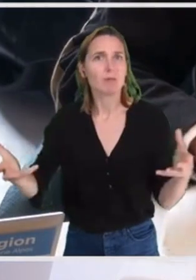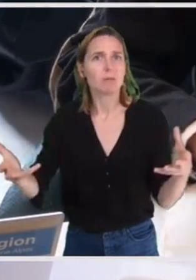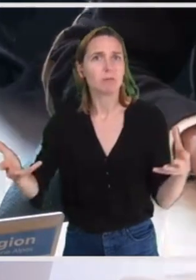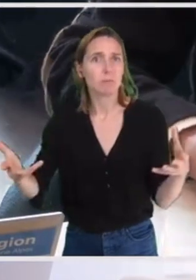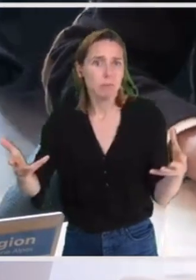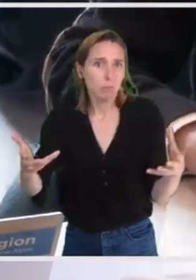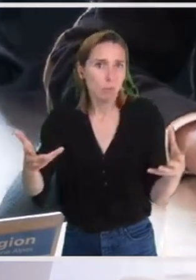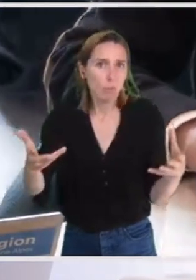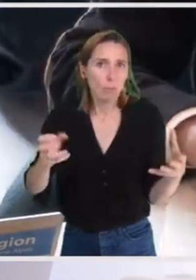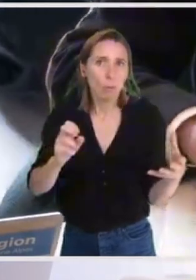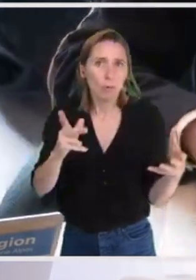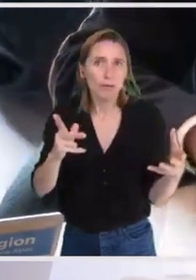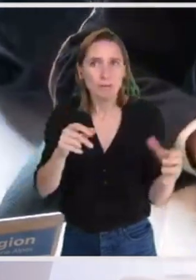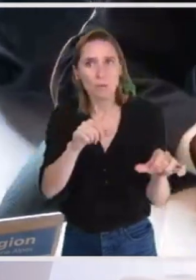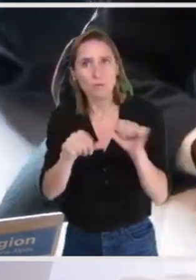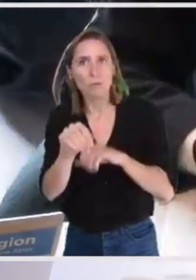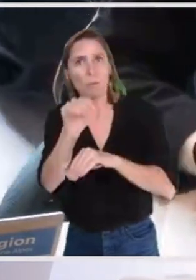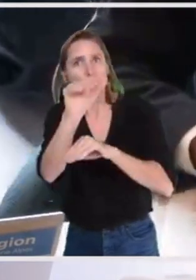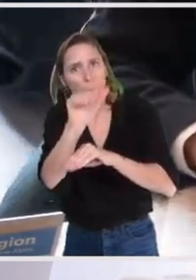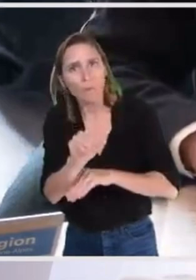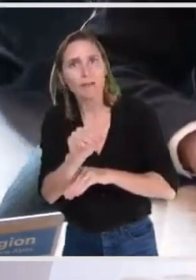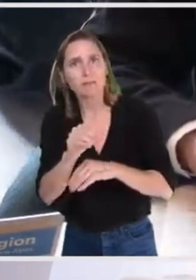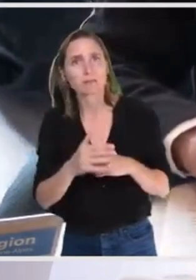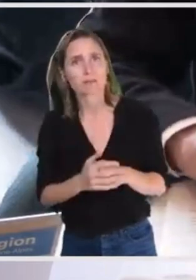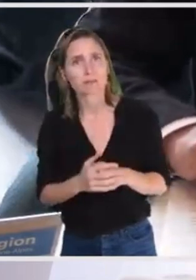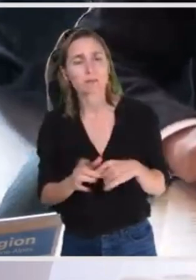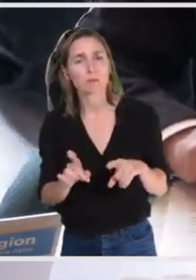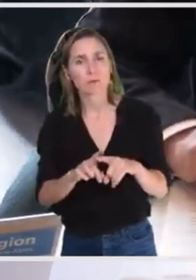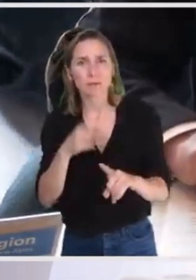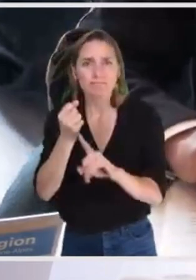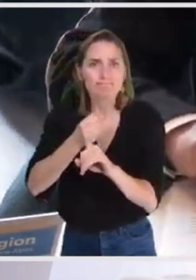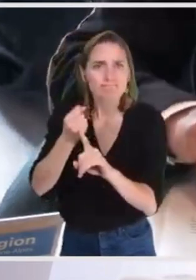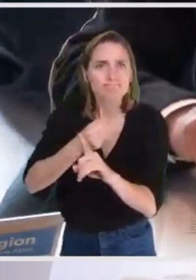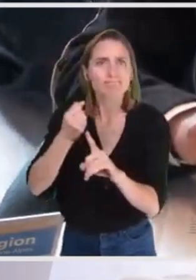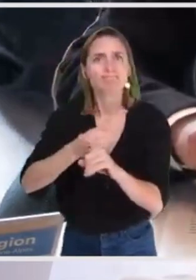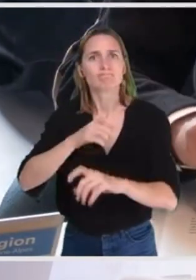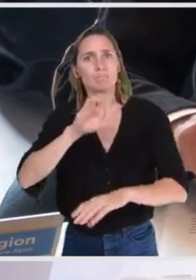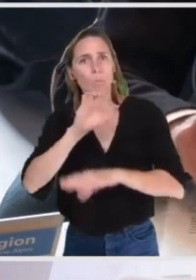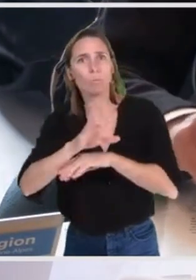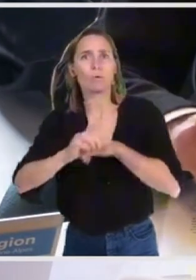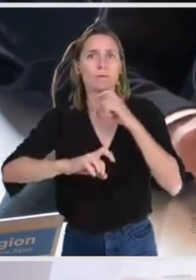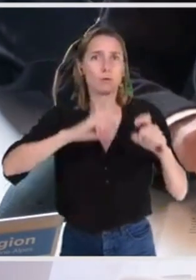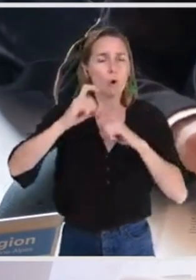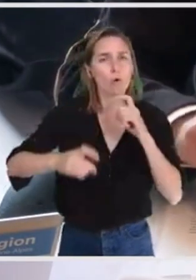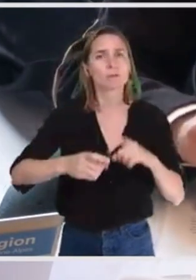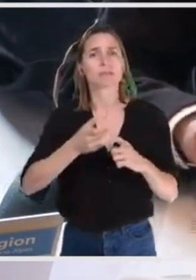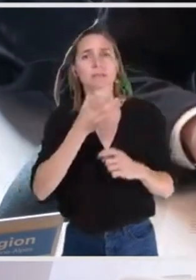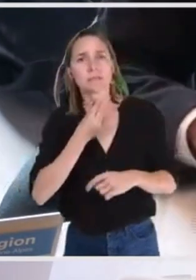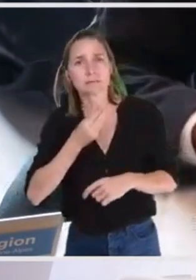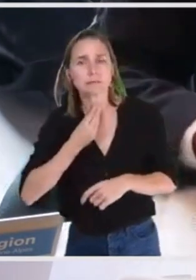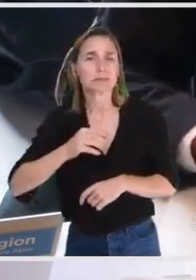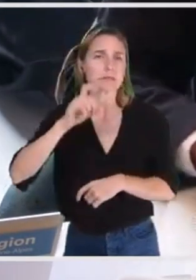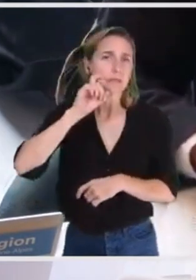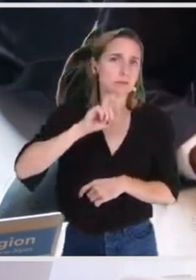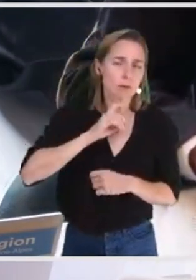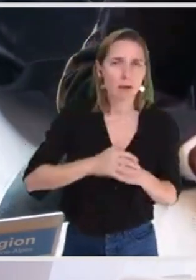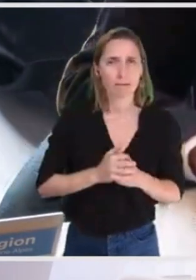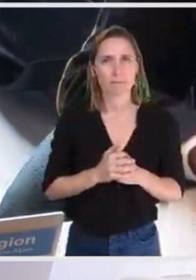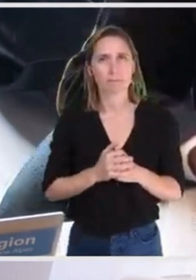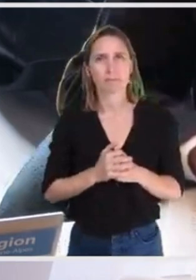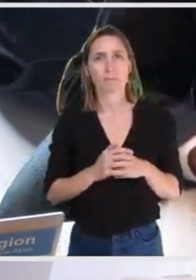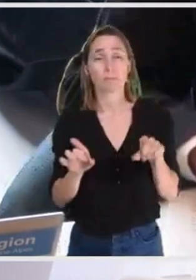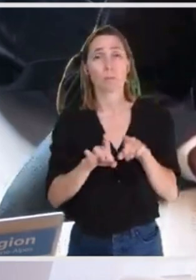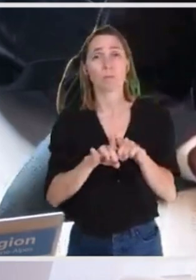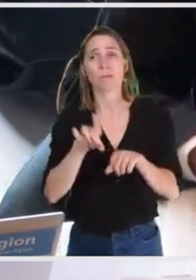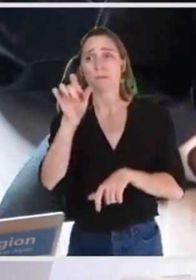faut surtout la protéger, cette pratique, et lutter contre les violences sexistes et sexuelles. Sensibiliser les personnels